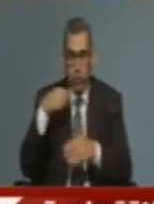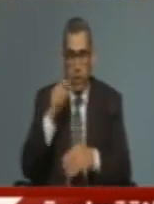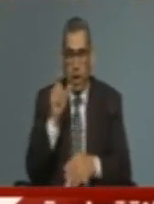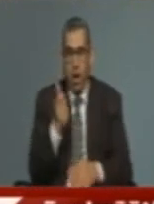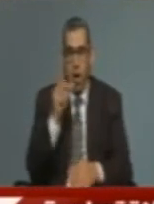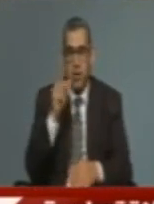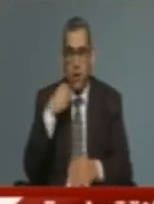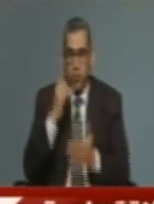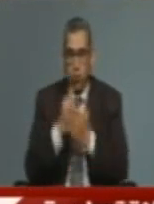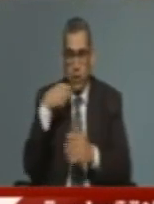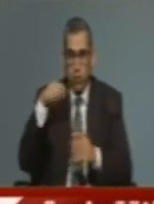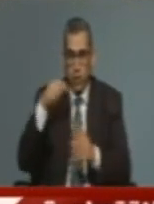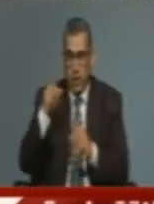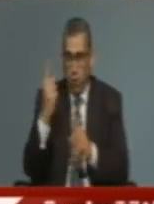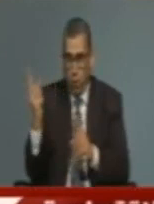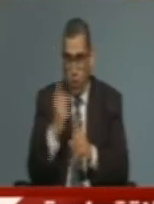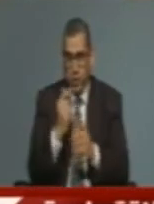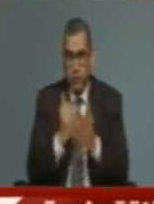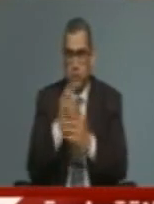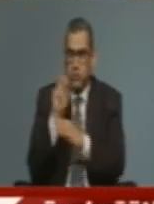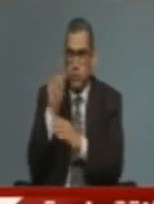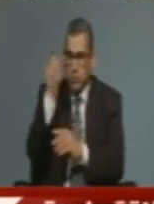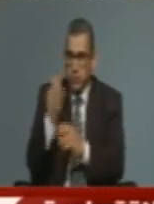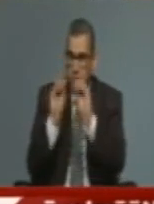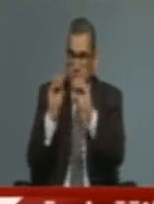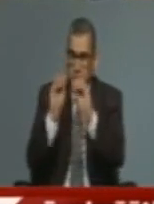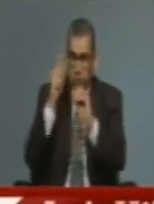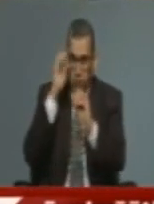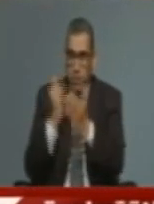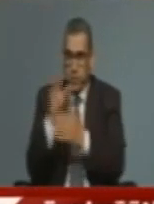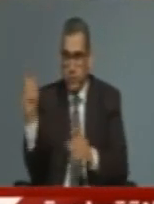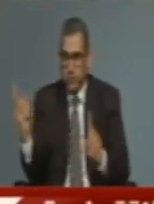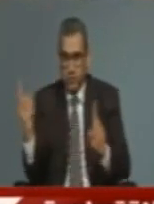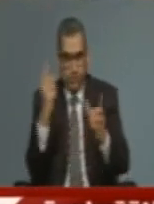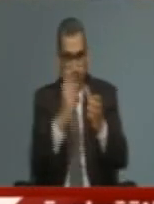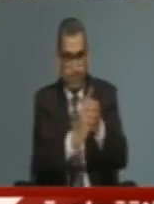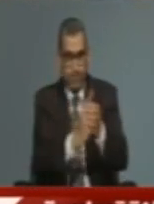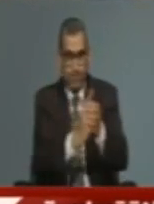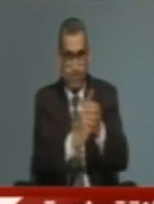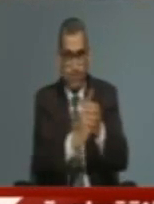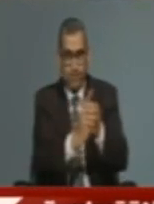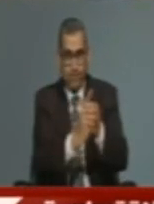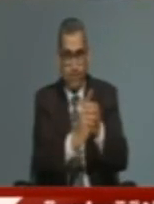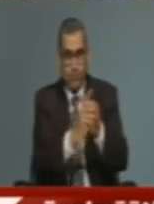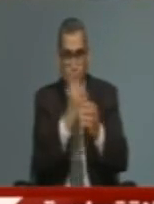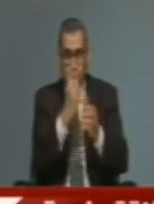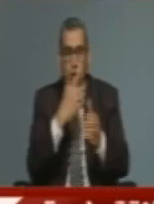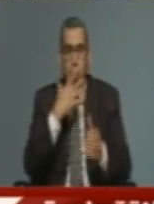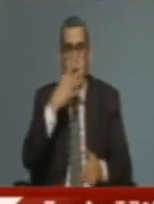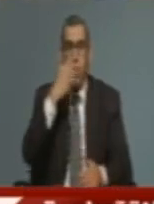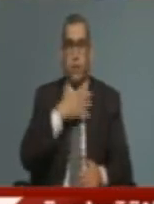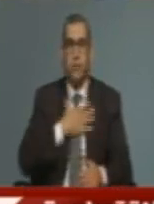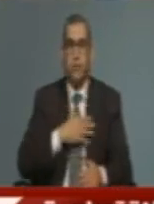مدخلهم وجهزتهم كويس ودخلتهم على المدارس، يبقى أنا حطيت روح